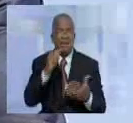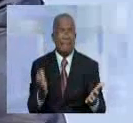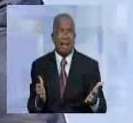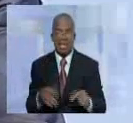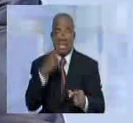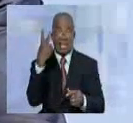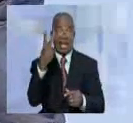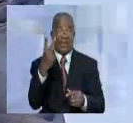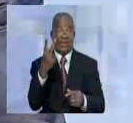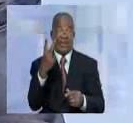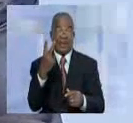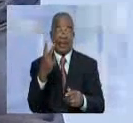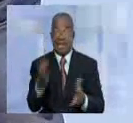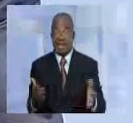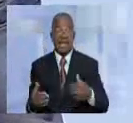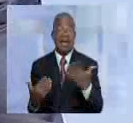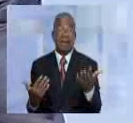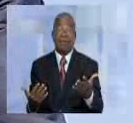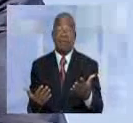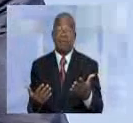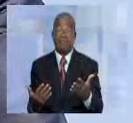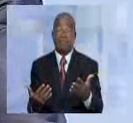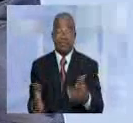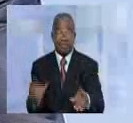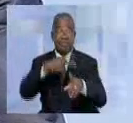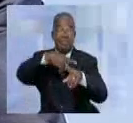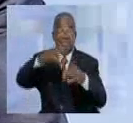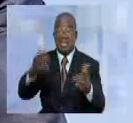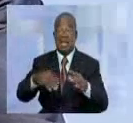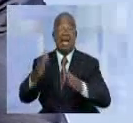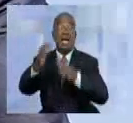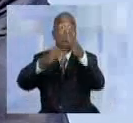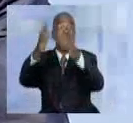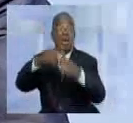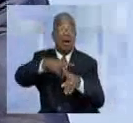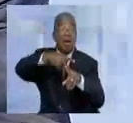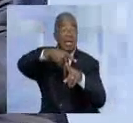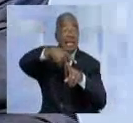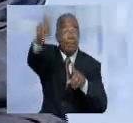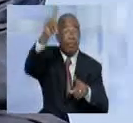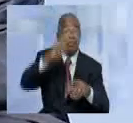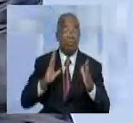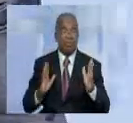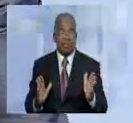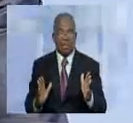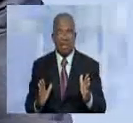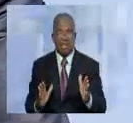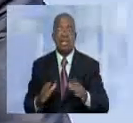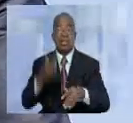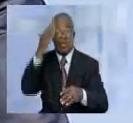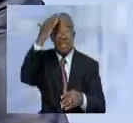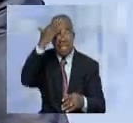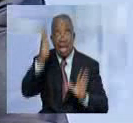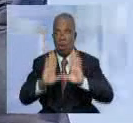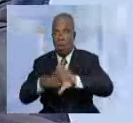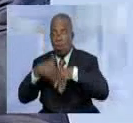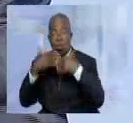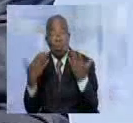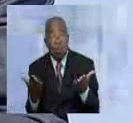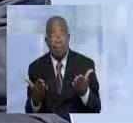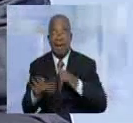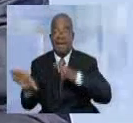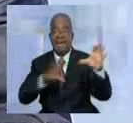types de maître d'ouvrage. Il y a le maître d'ouvrage professionnel qui sait comment, dans quelle filière qu'il faut se mettre pour réaliser bien son ouvrage. Et il y a le